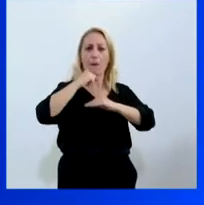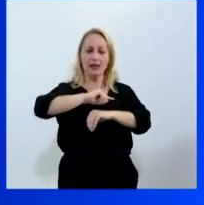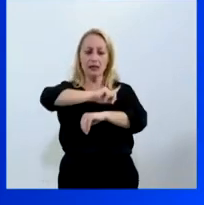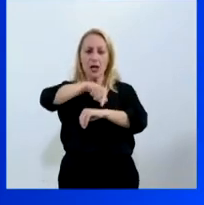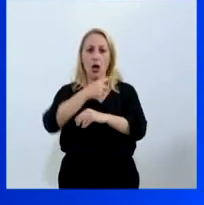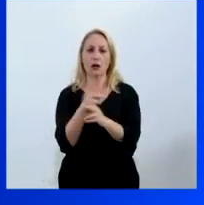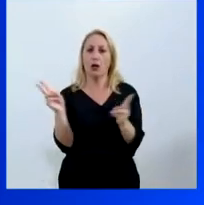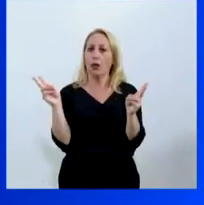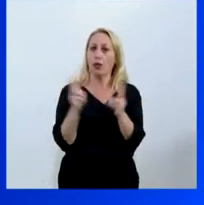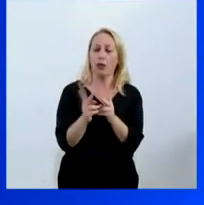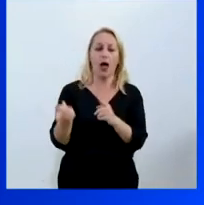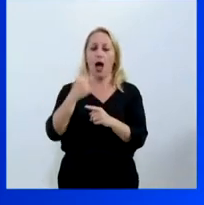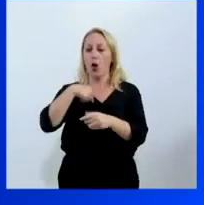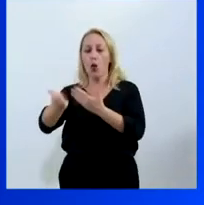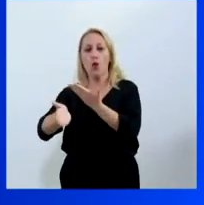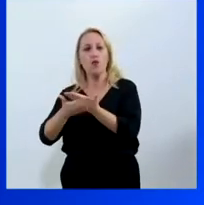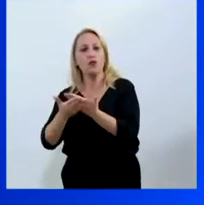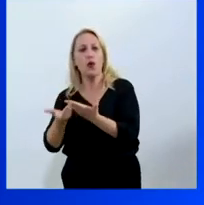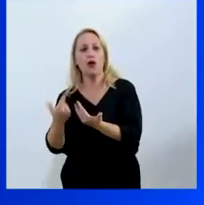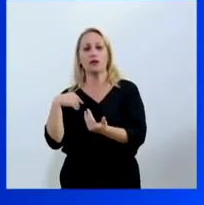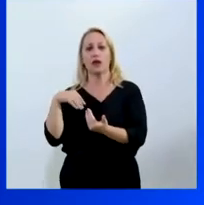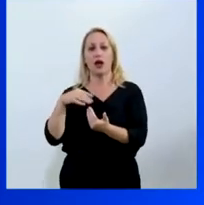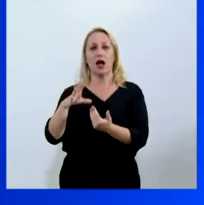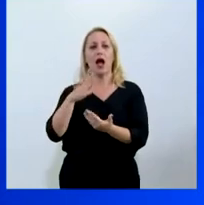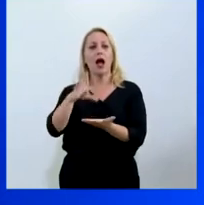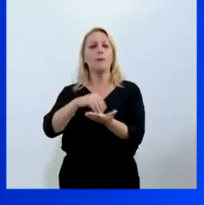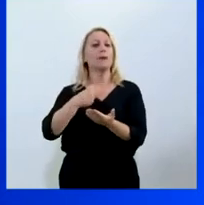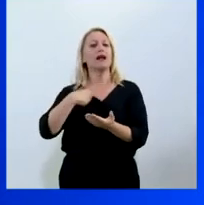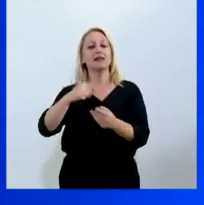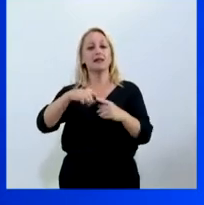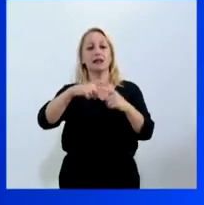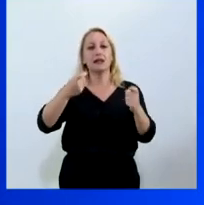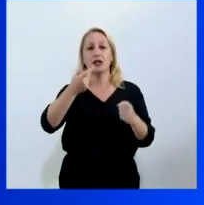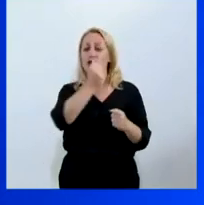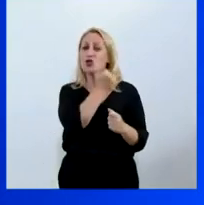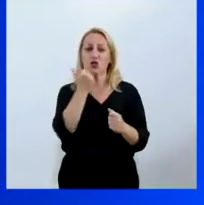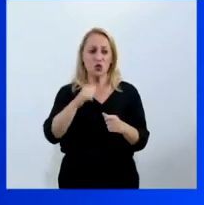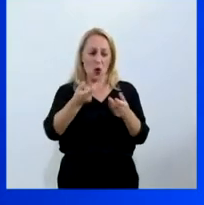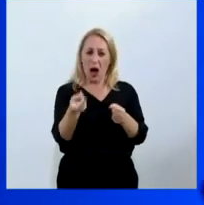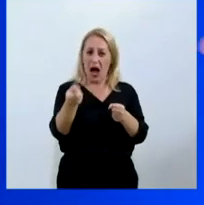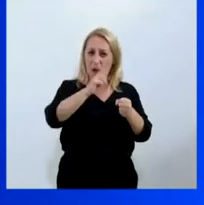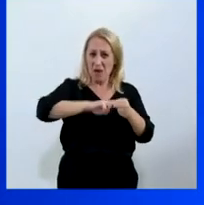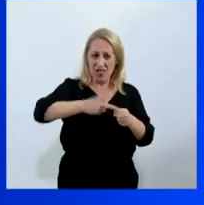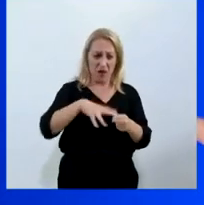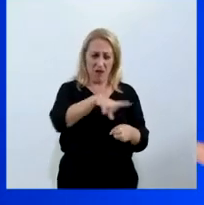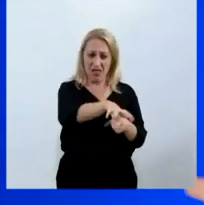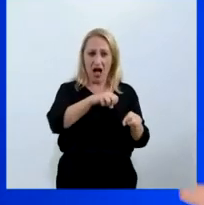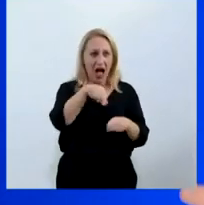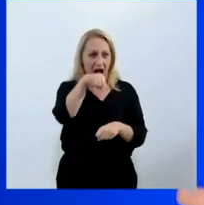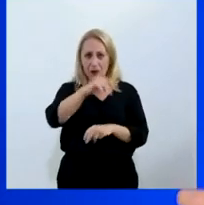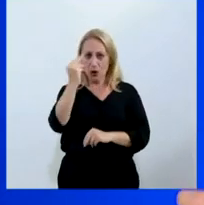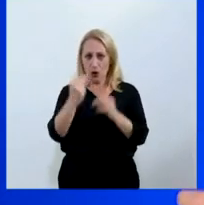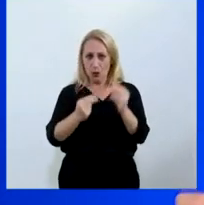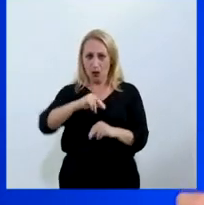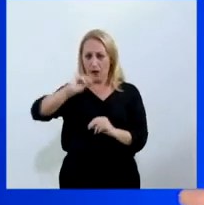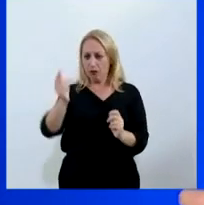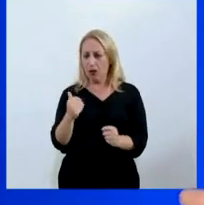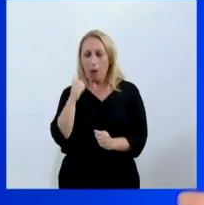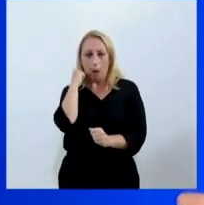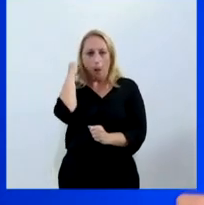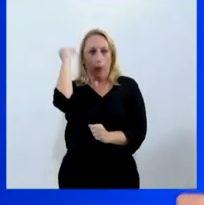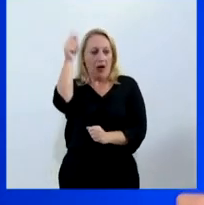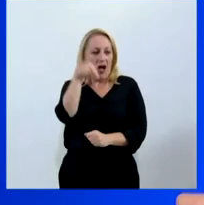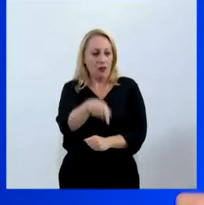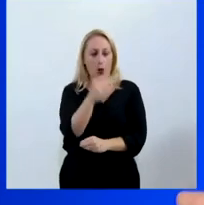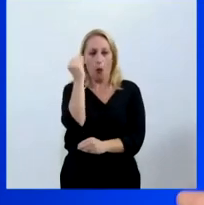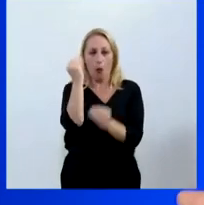πώς πήγαν και βοήθησαν στην αποκομιδή των νεκρών ζώων. Ένα πρόβλημα το οποίο δεν φανταζόμασταν ότι θα καλούμασταν